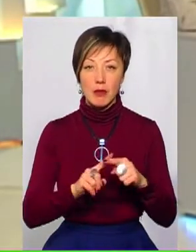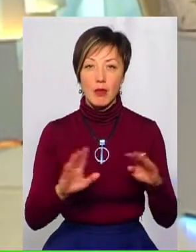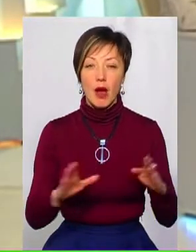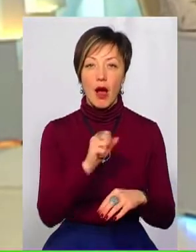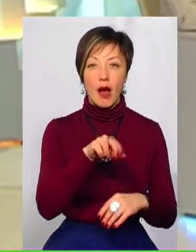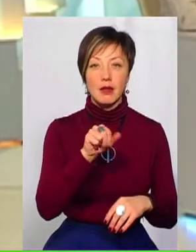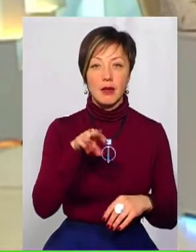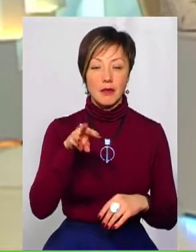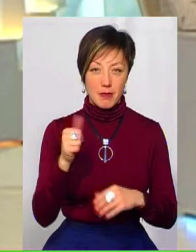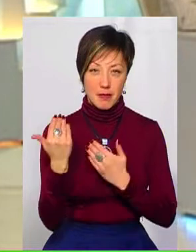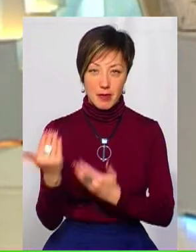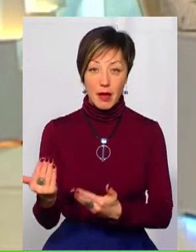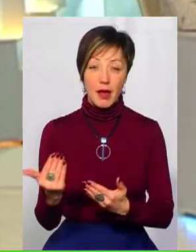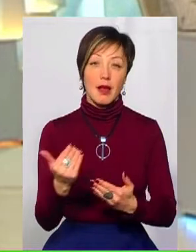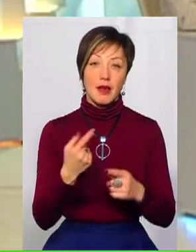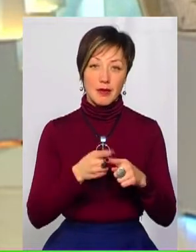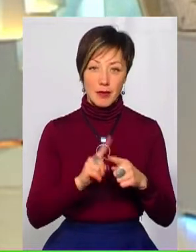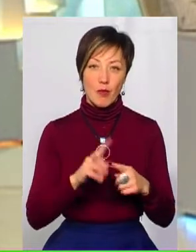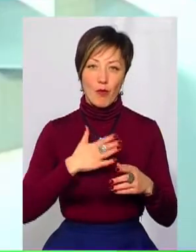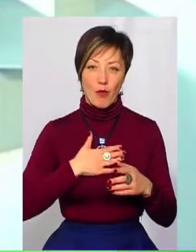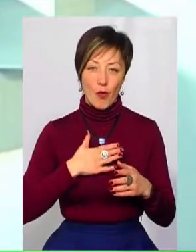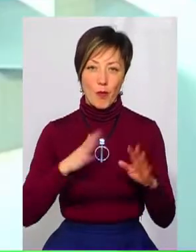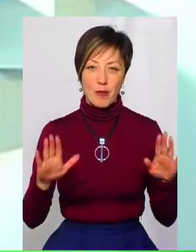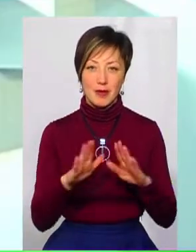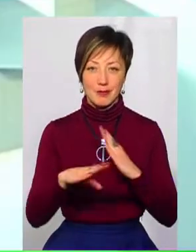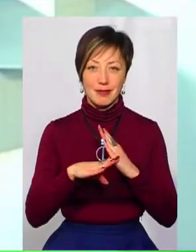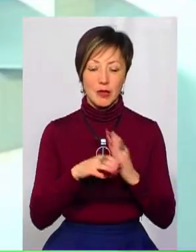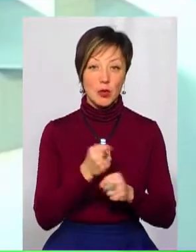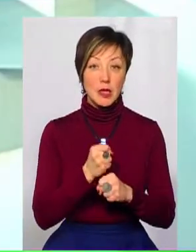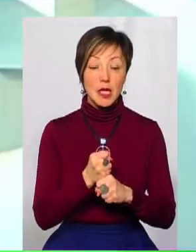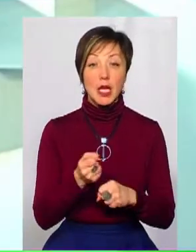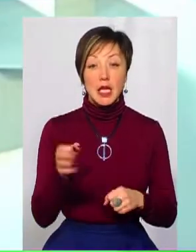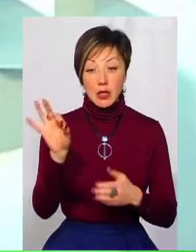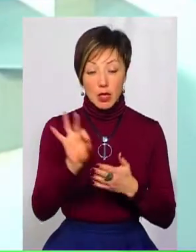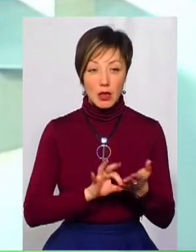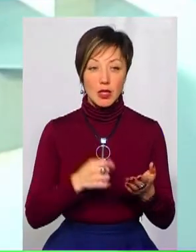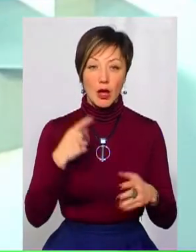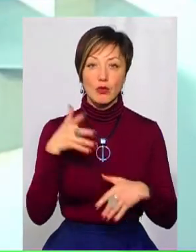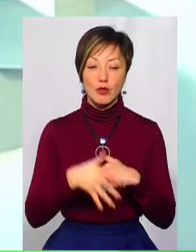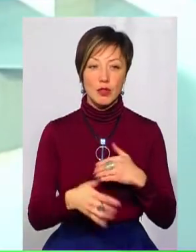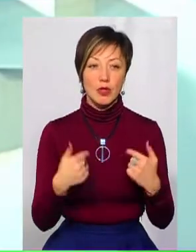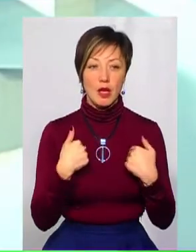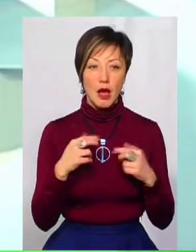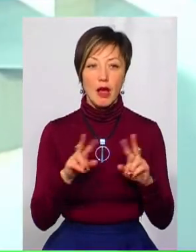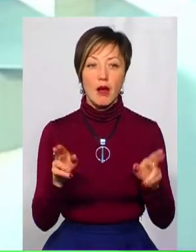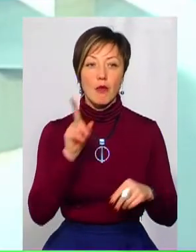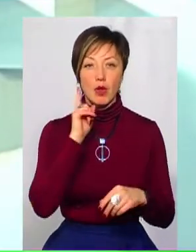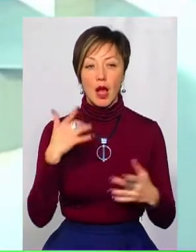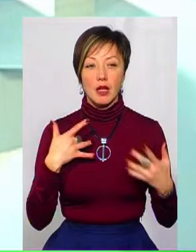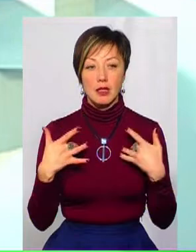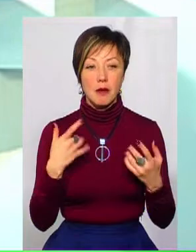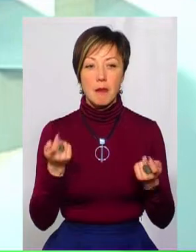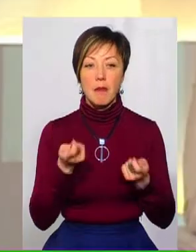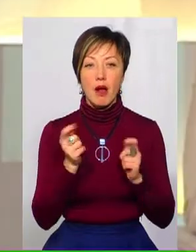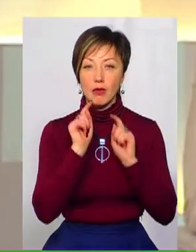Адама. І Адам спродюсував мені мою пісню. Тобто, і знаєте, типу, одразу я розумію, що я як молодий артист, мало хто